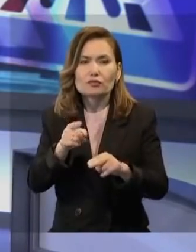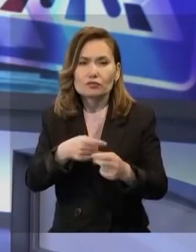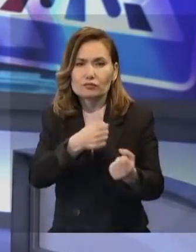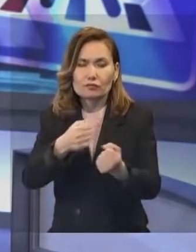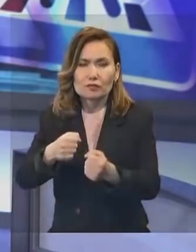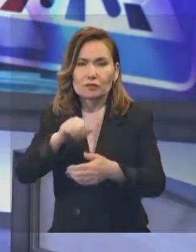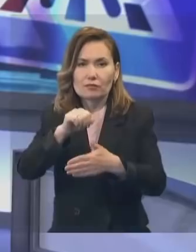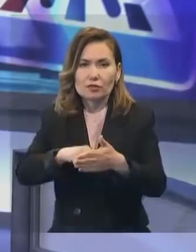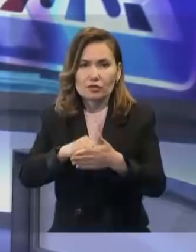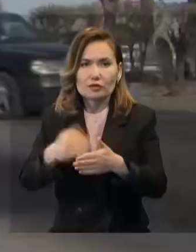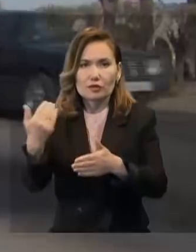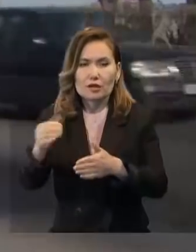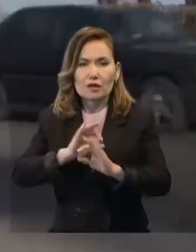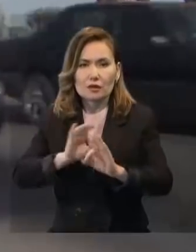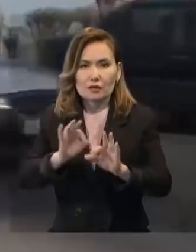тарқатады.